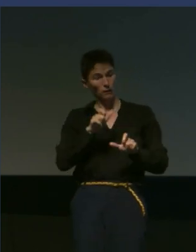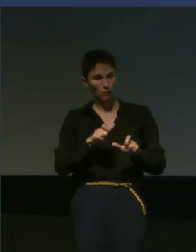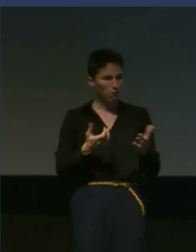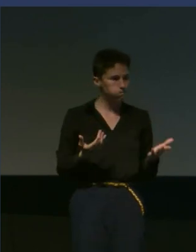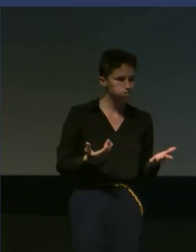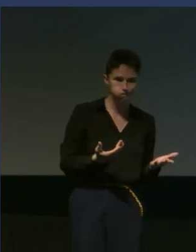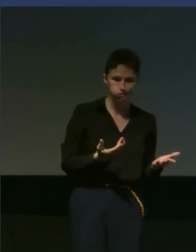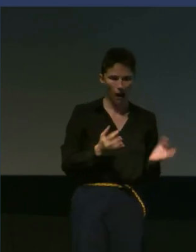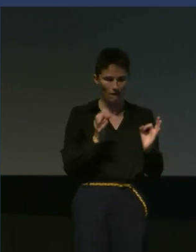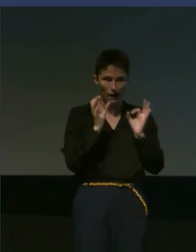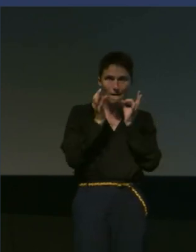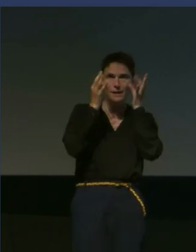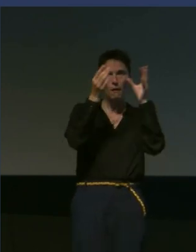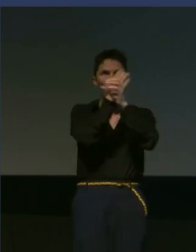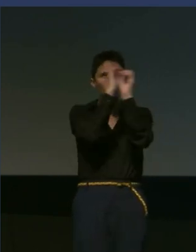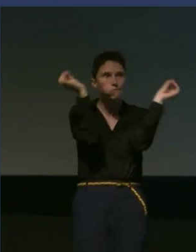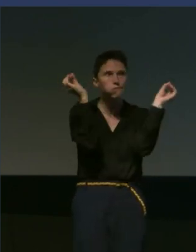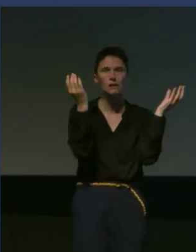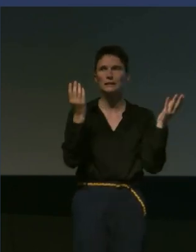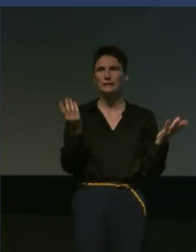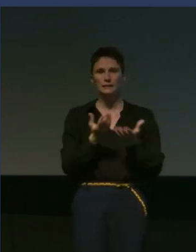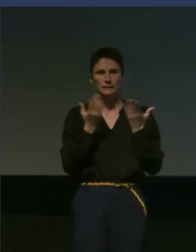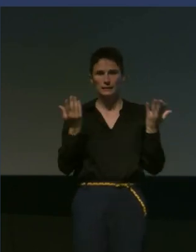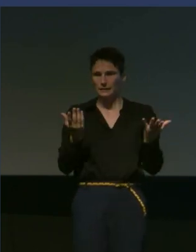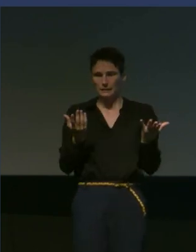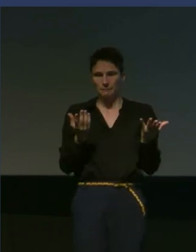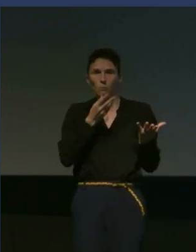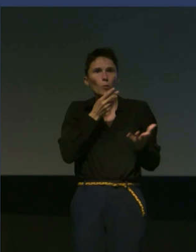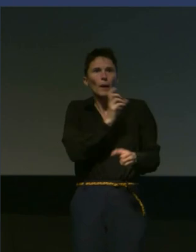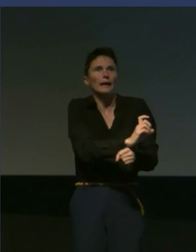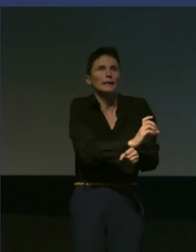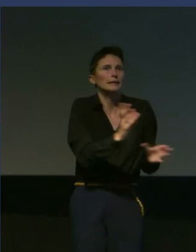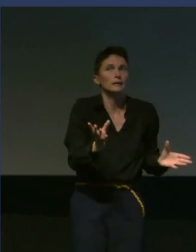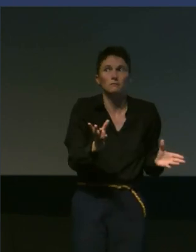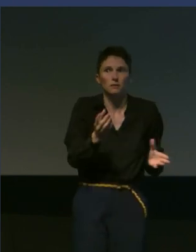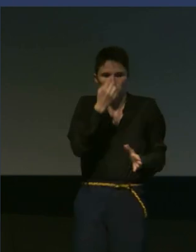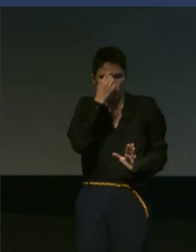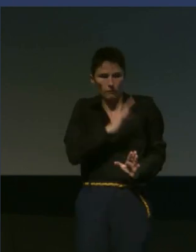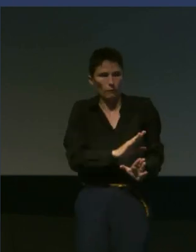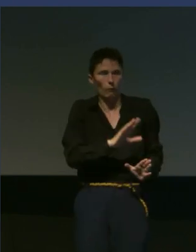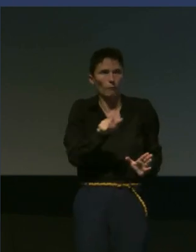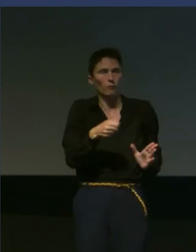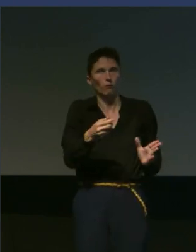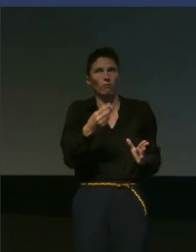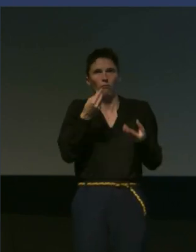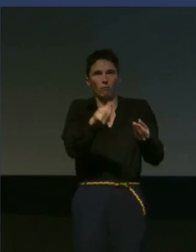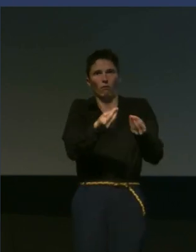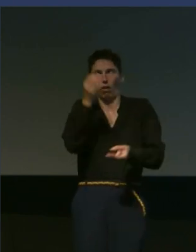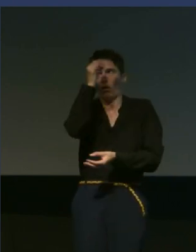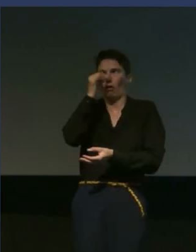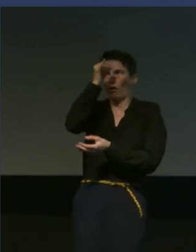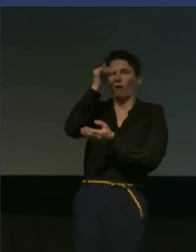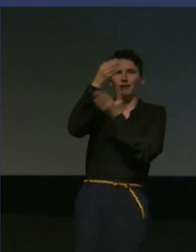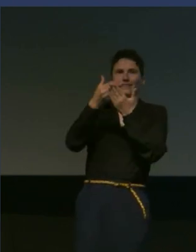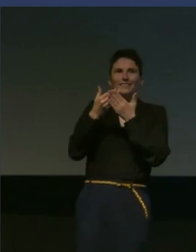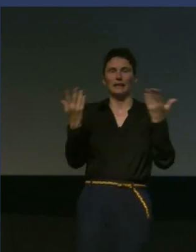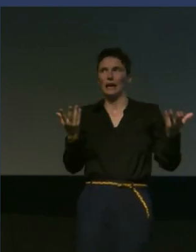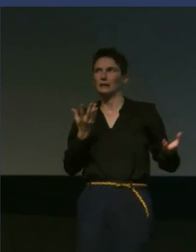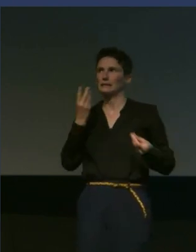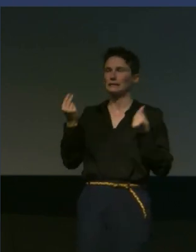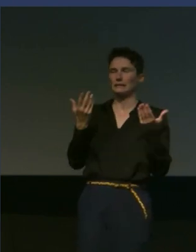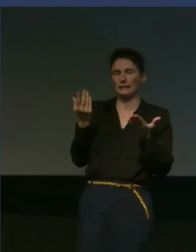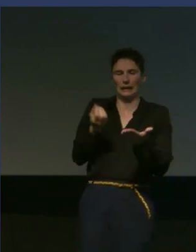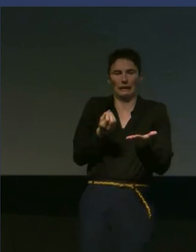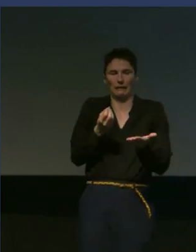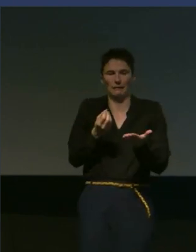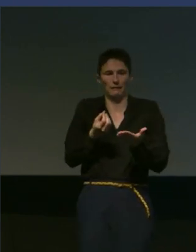rien à la question du climat et ne sont pas à blâmer. C'est une opinion, c'est une opinion, mais du coup, c'est une